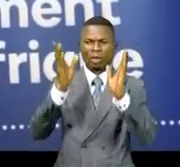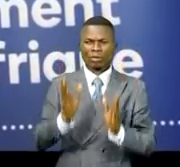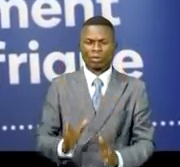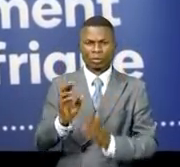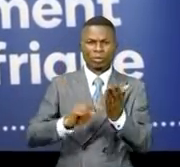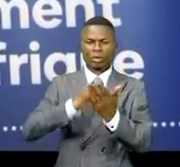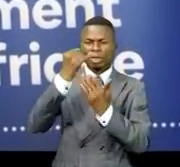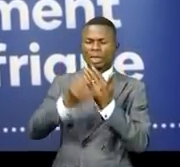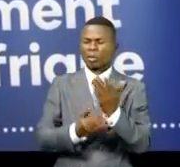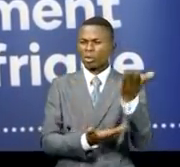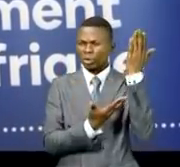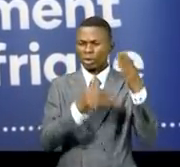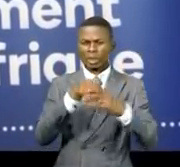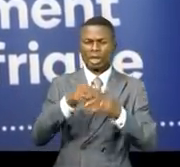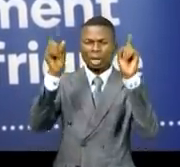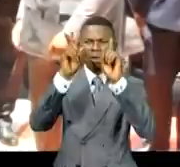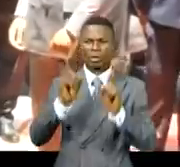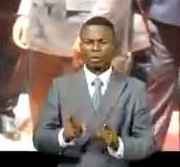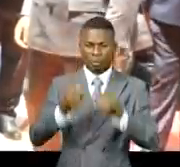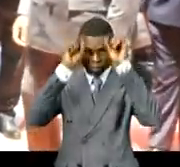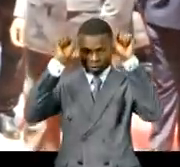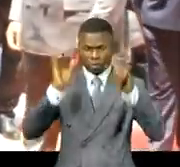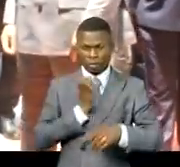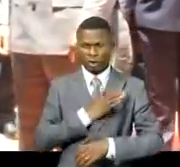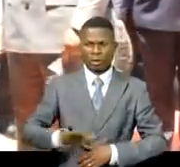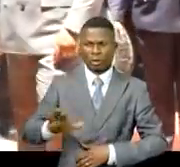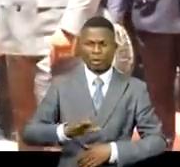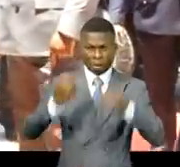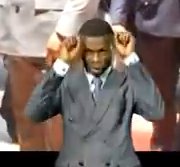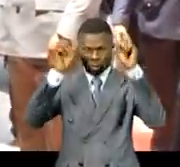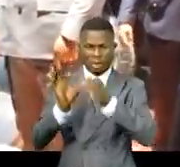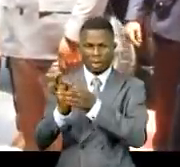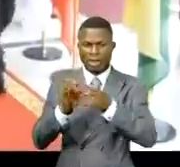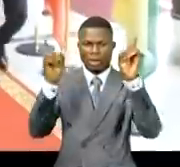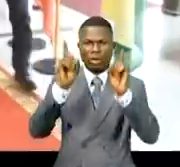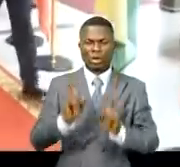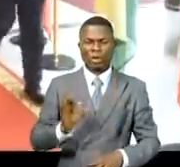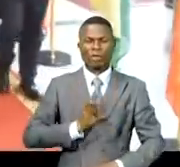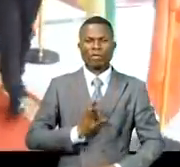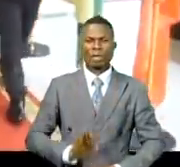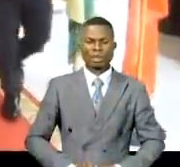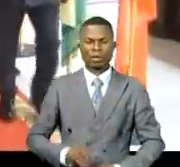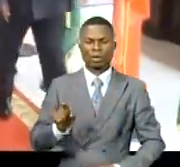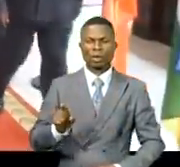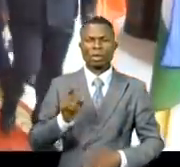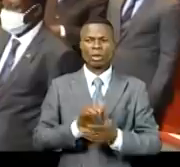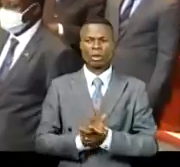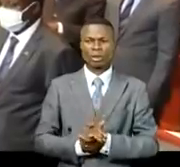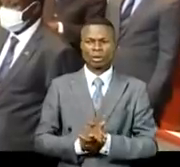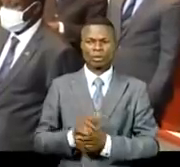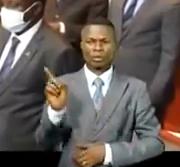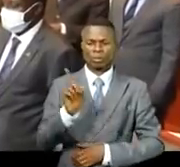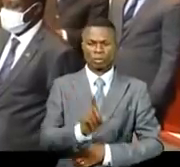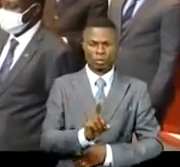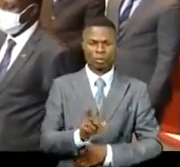projet intégrateur au niveau continental, le président de la République et président en exercice de l'Union africaine, Félix-Antoine Tshisekedi Tshilombo, ne pouvait